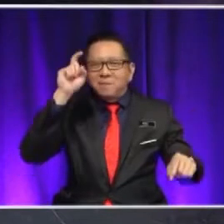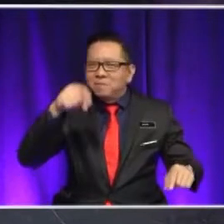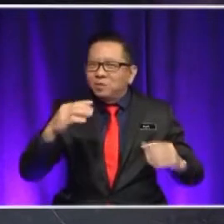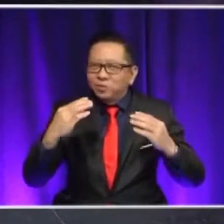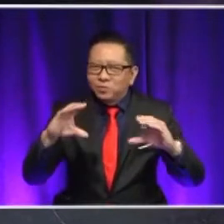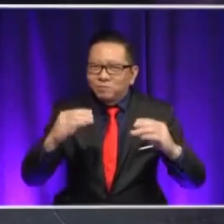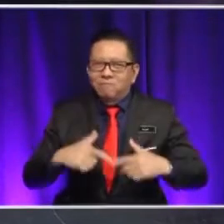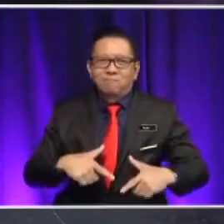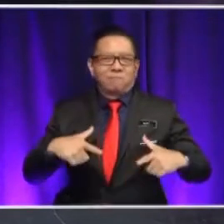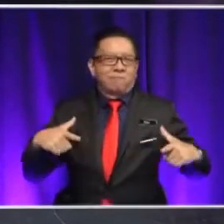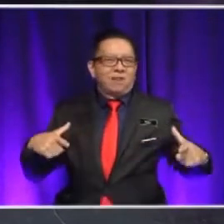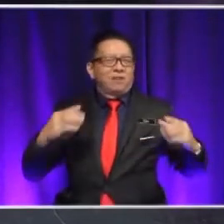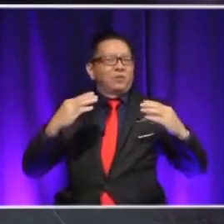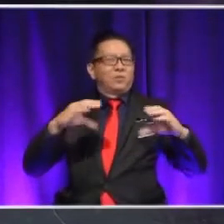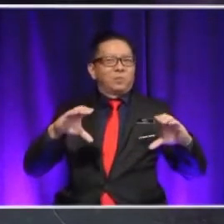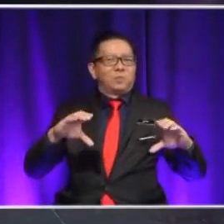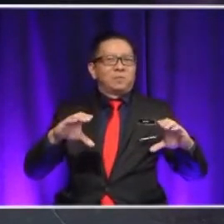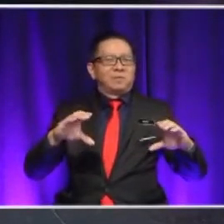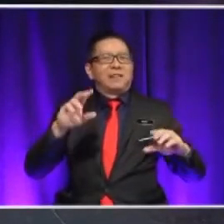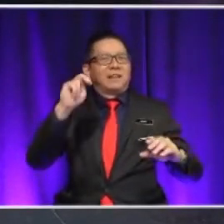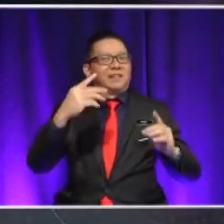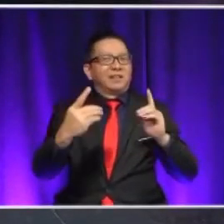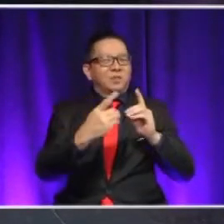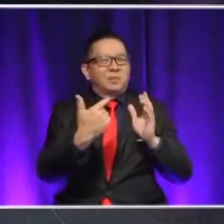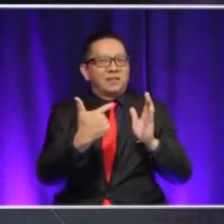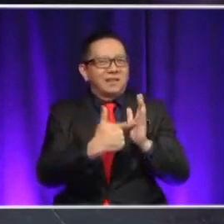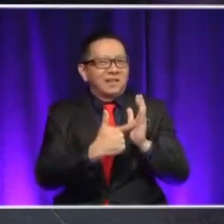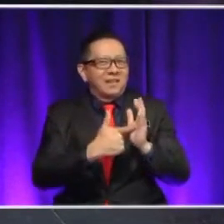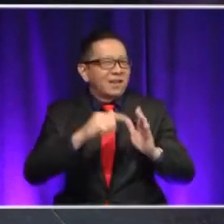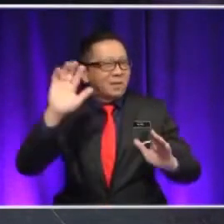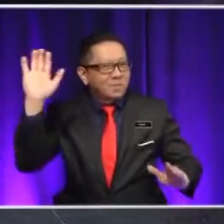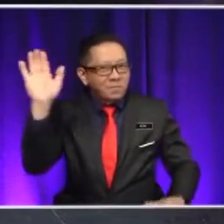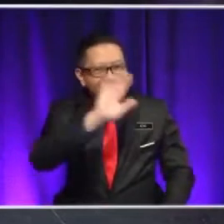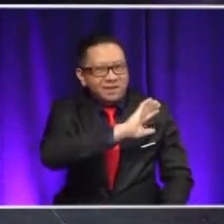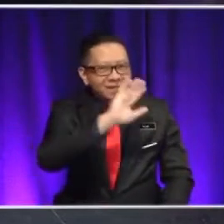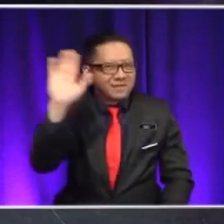dan beranikan diri akhirnya terhenti apalagi Assalamualaikum bye bye